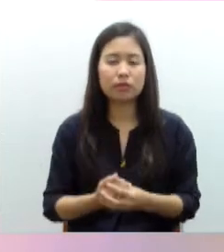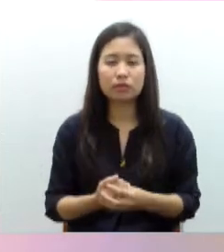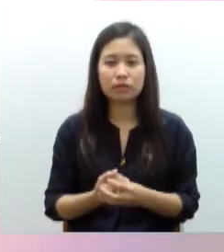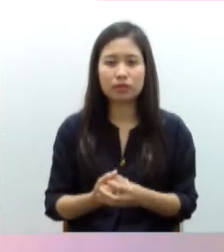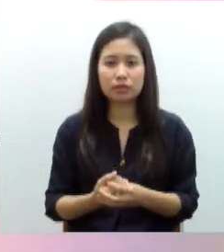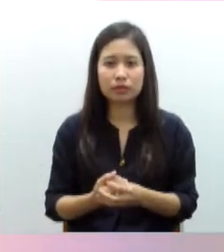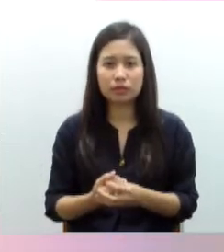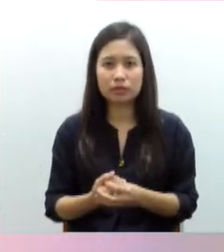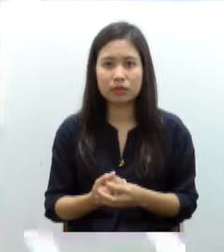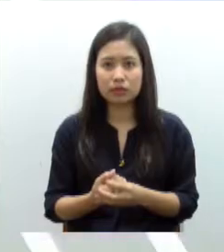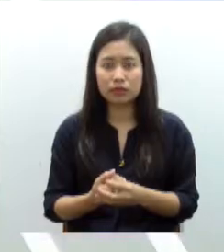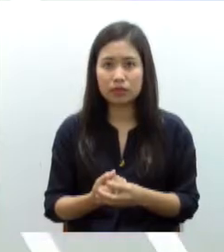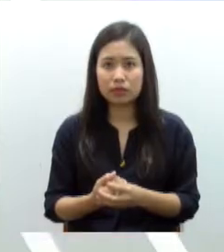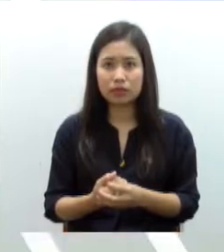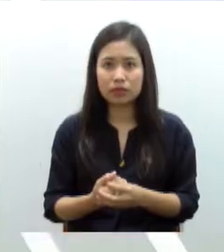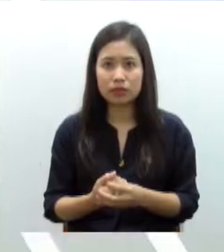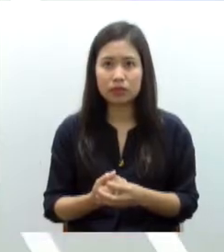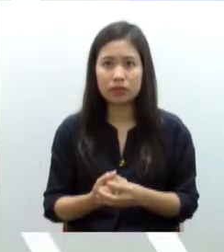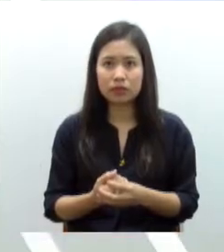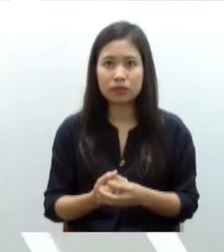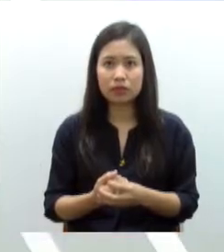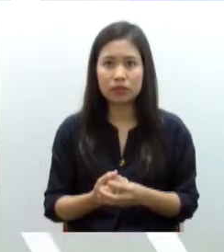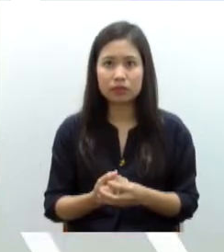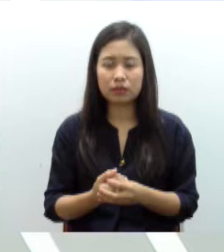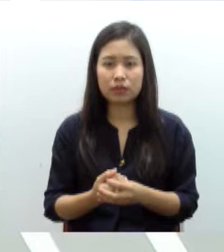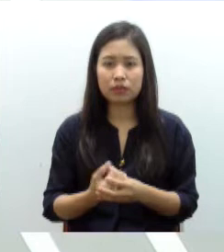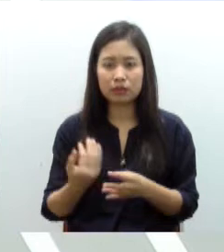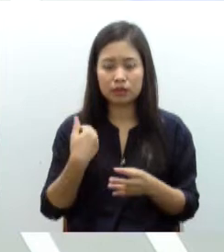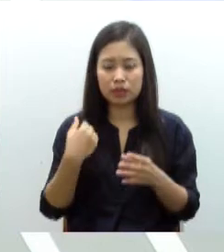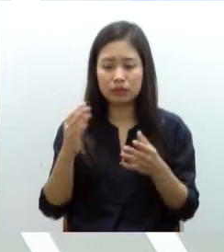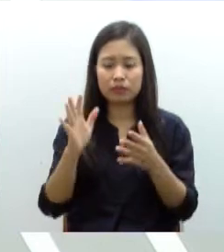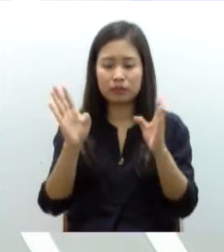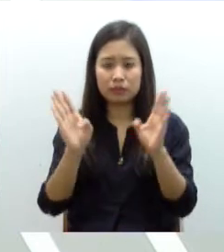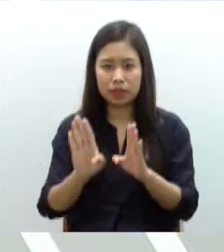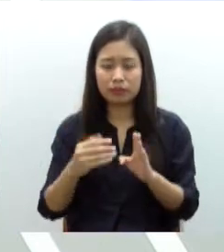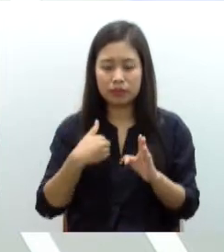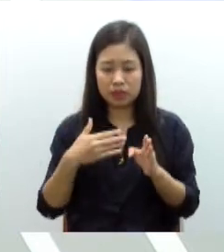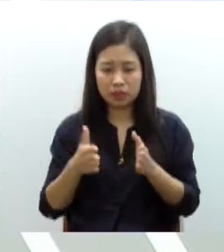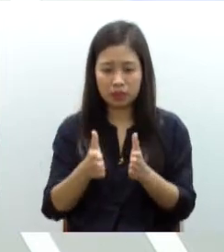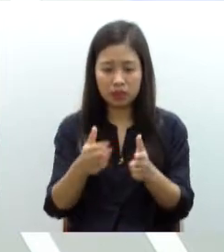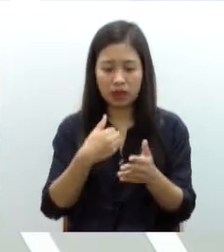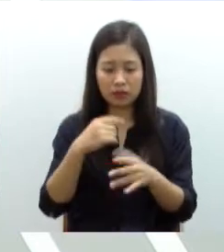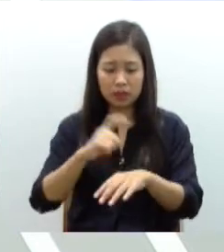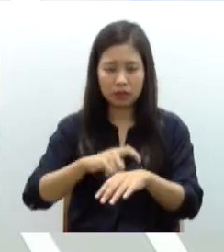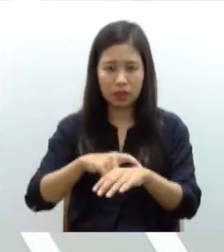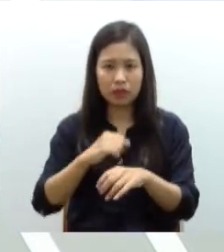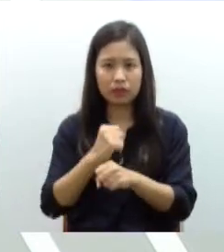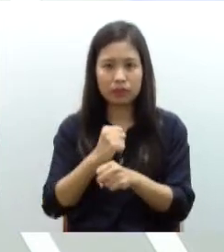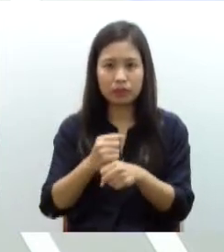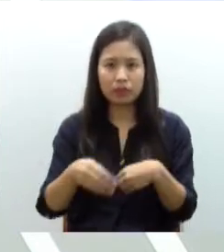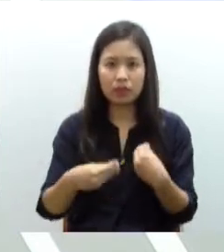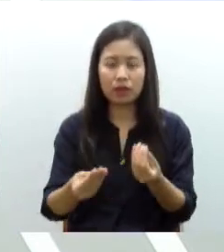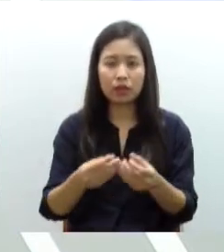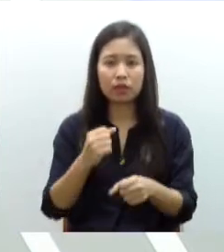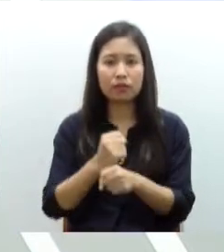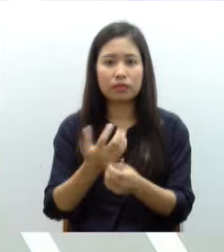จะไปถึงอย่างนั้นได้เนี่ยมันต้องมีโรดแมปนะฮะในการที่จะก้าวข้ามนะครับในการที่จะก้าวเทคออฟขึ้นไปนะฮะ